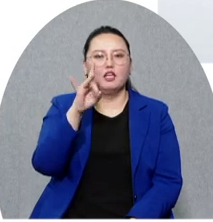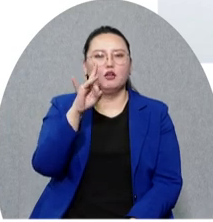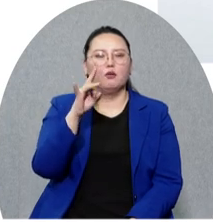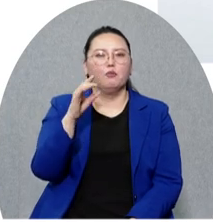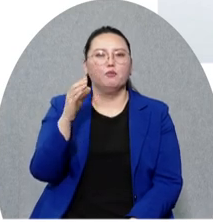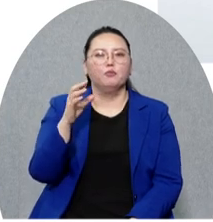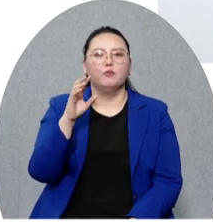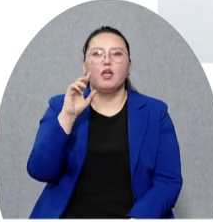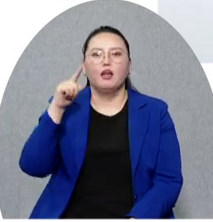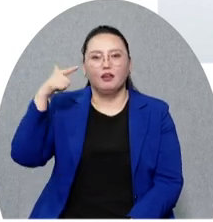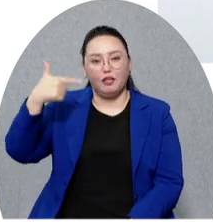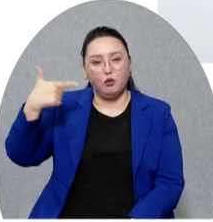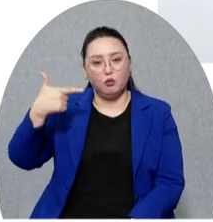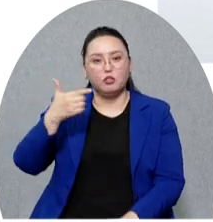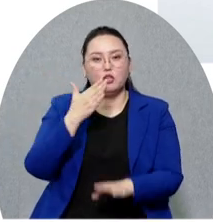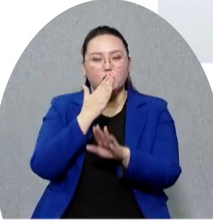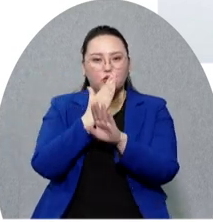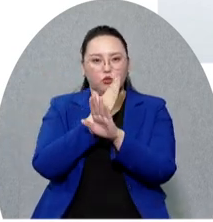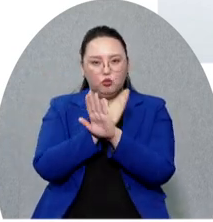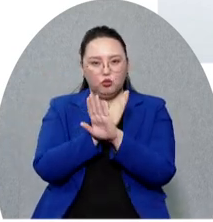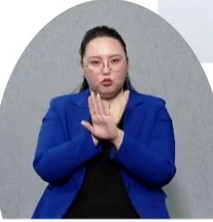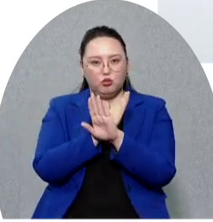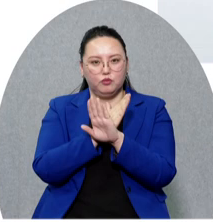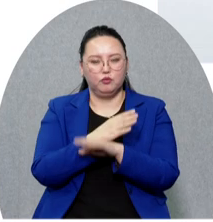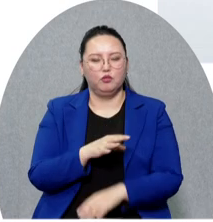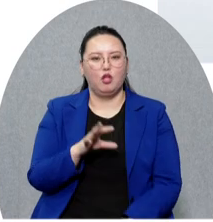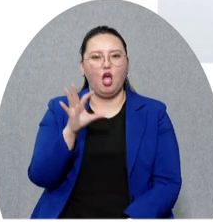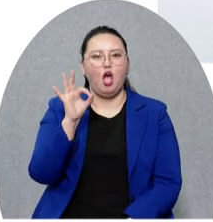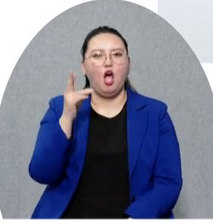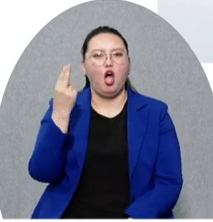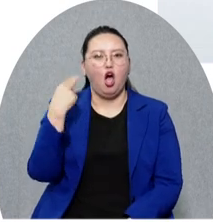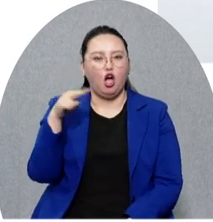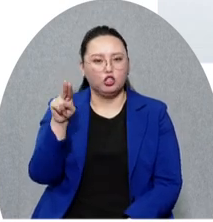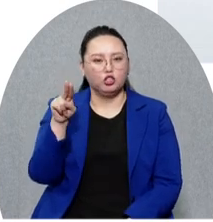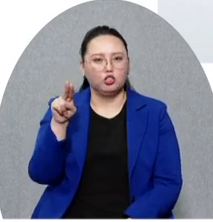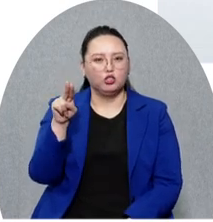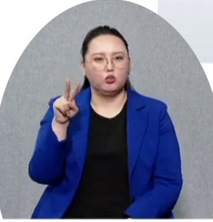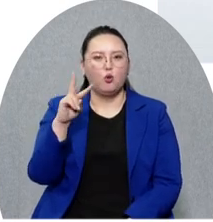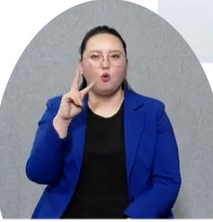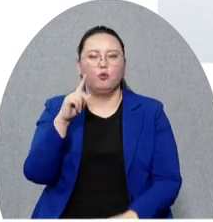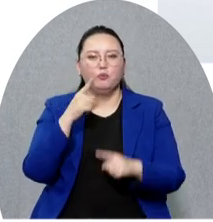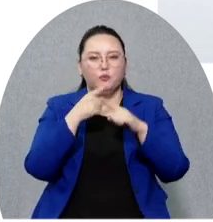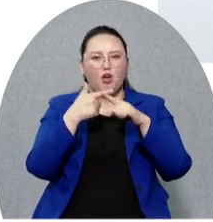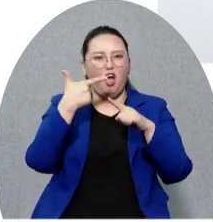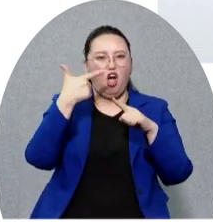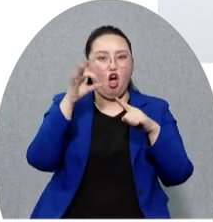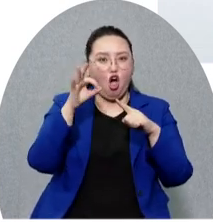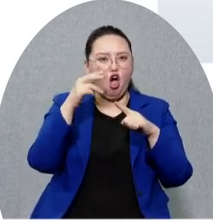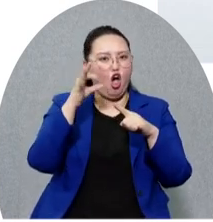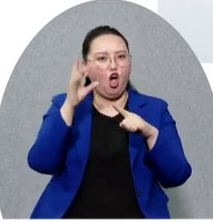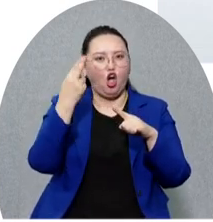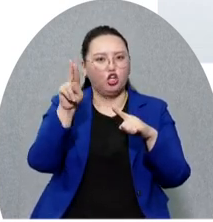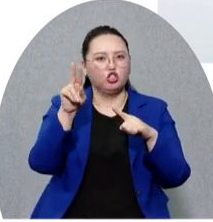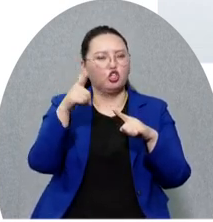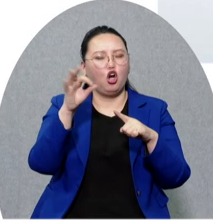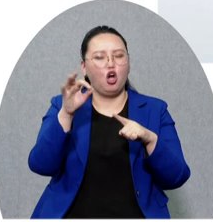төгснө. Жишээ нь од гэсэн тусах үйл үг биш, эс тусах үйл үг одог, намайг од гэж болохгүй шүү